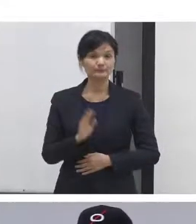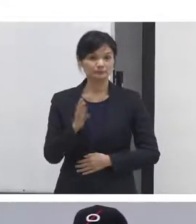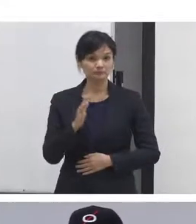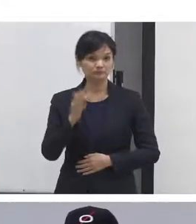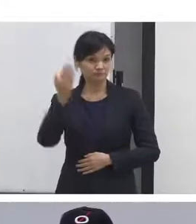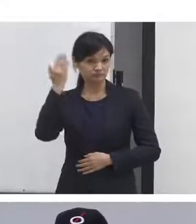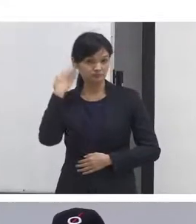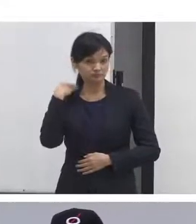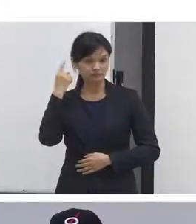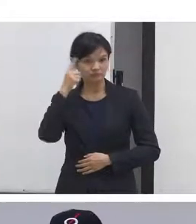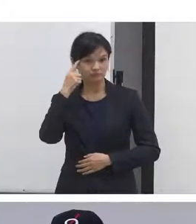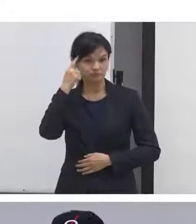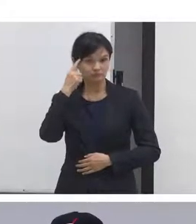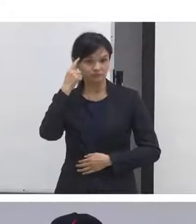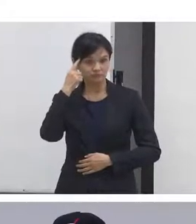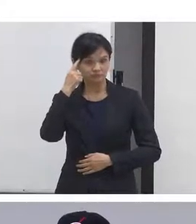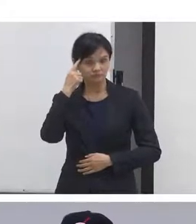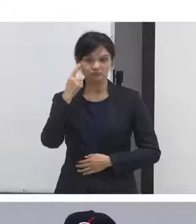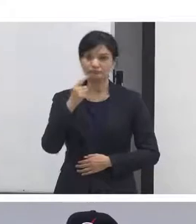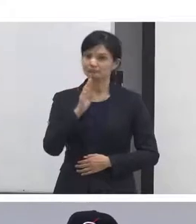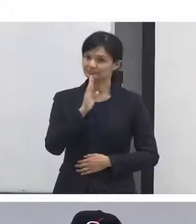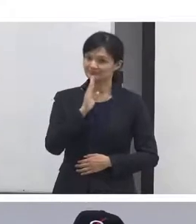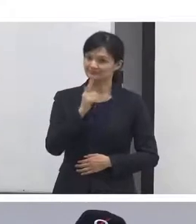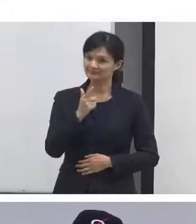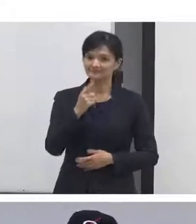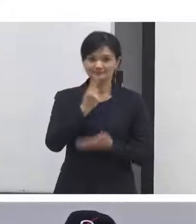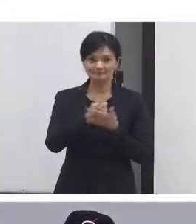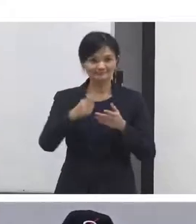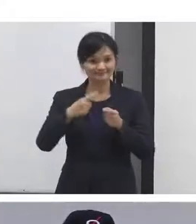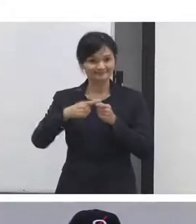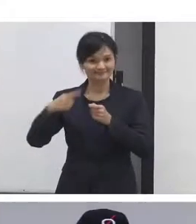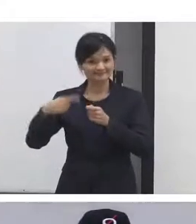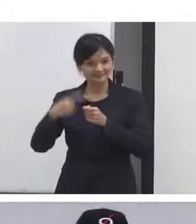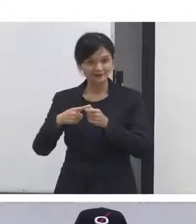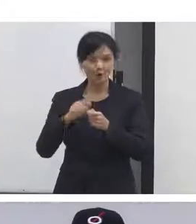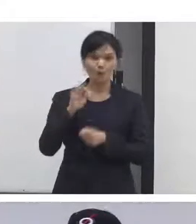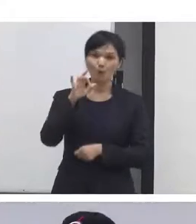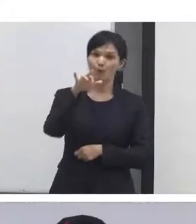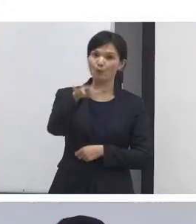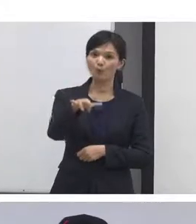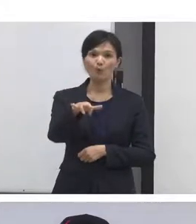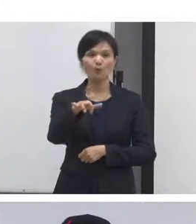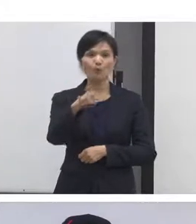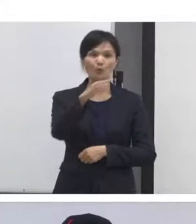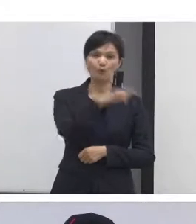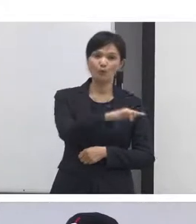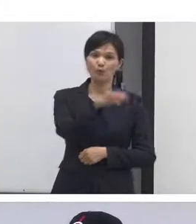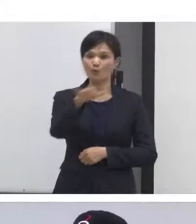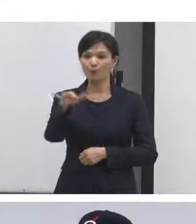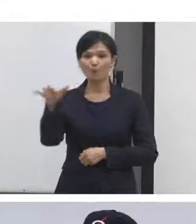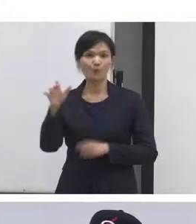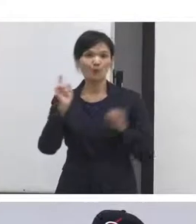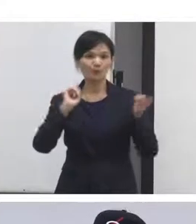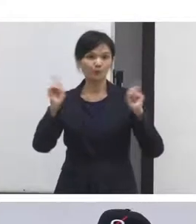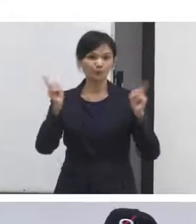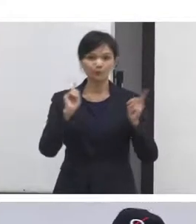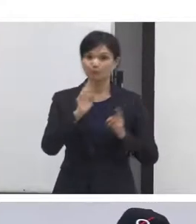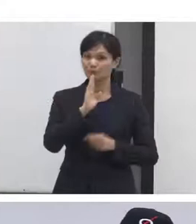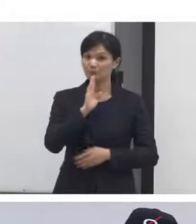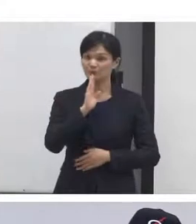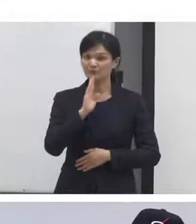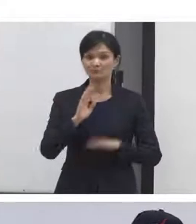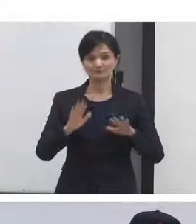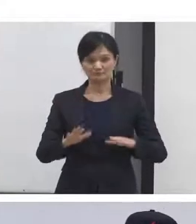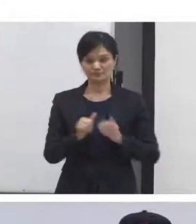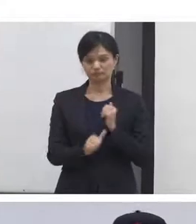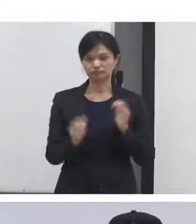想说，我们可能是不是要去哪每年在规划要去哪一国玩，去哪一国玩。现在有小孩子之后，就开始在